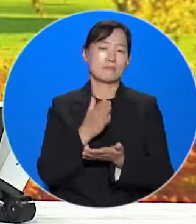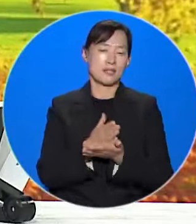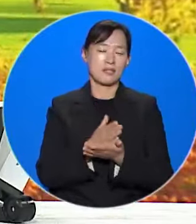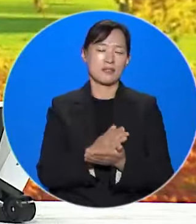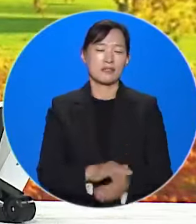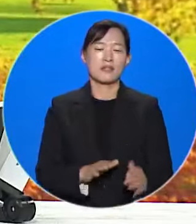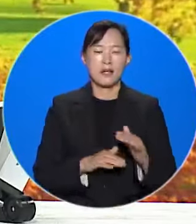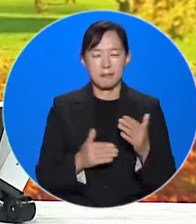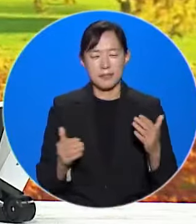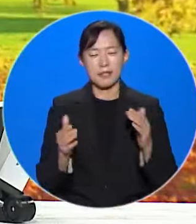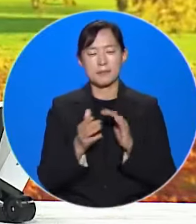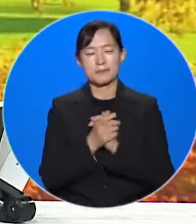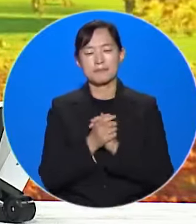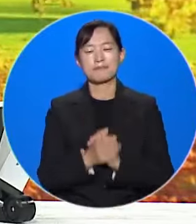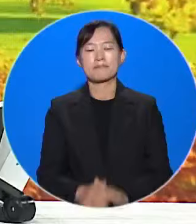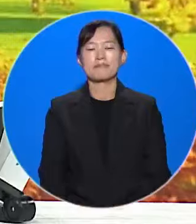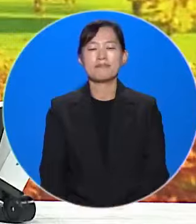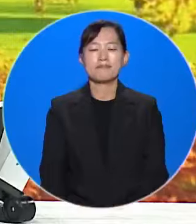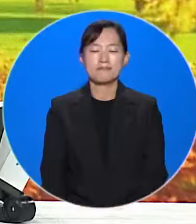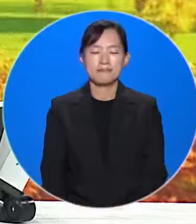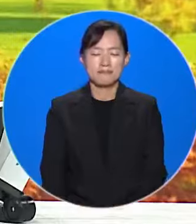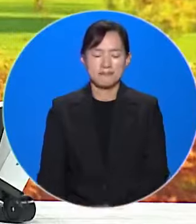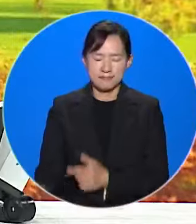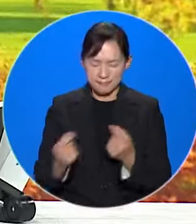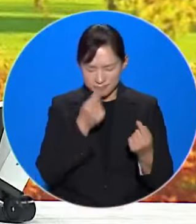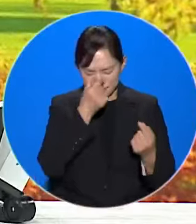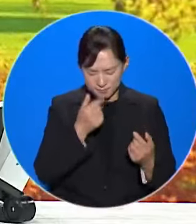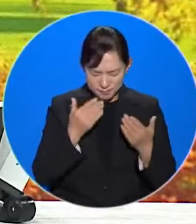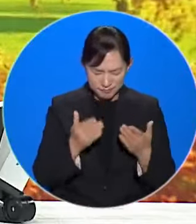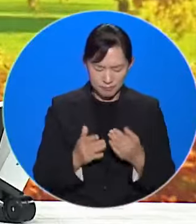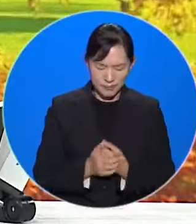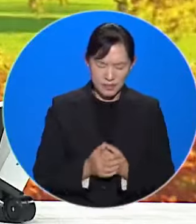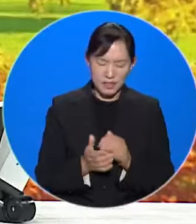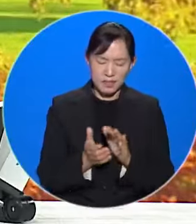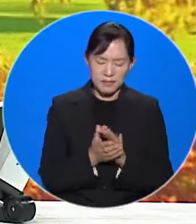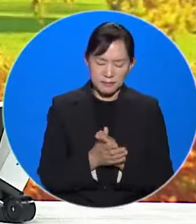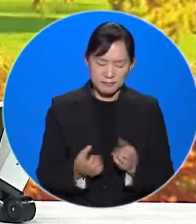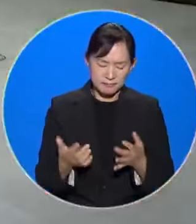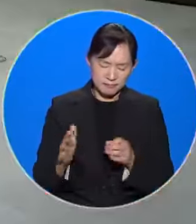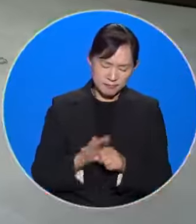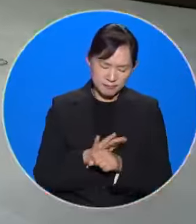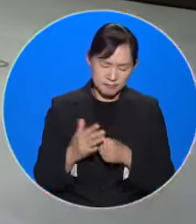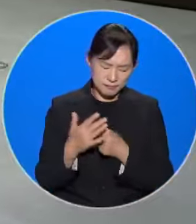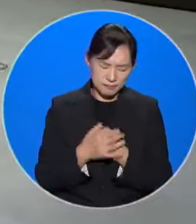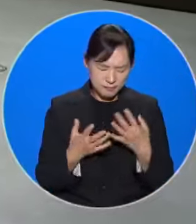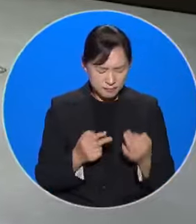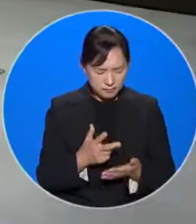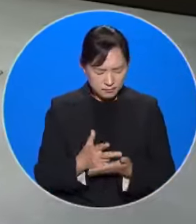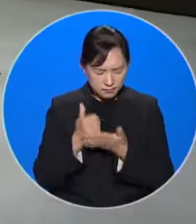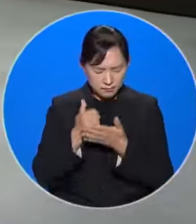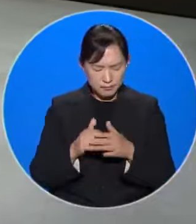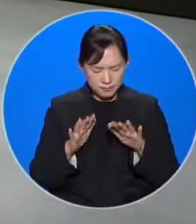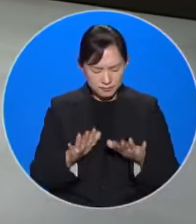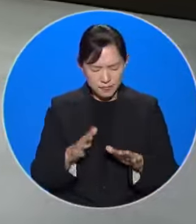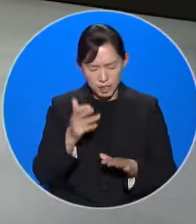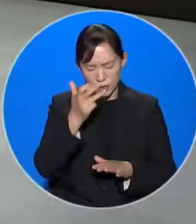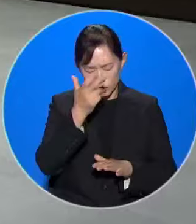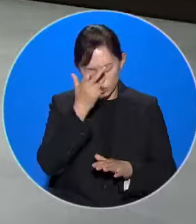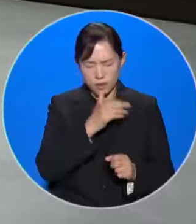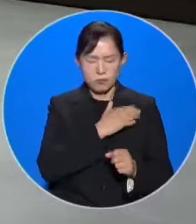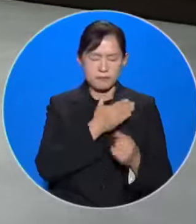말라. 아멘, 아멘. 기도하겠습니다. 아멘. 권사님. 아멘. 할렐루야. 사랑과 은혜가 많으신 주님, 이 시간 우리